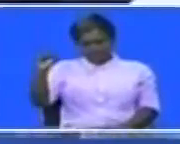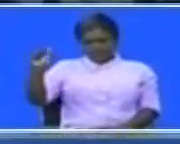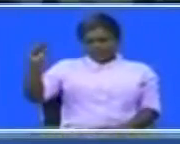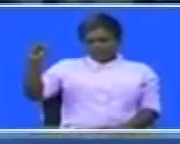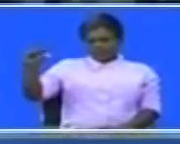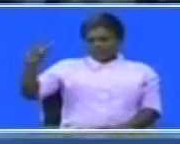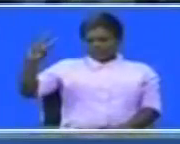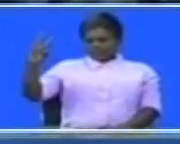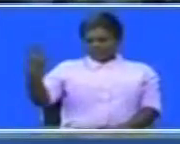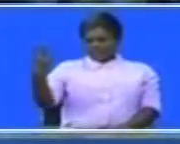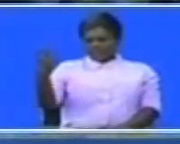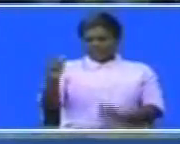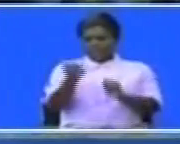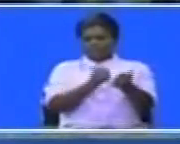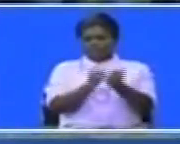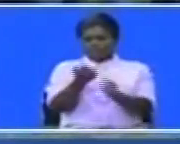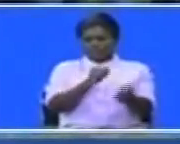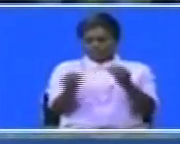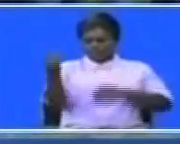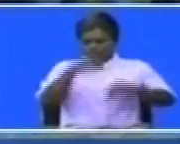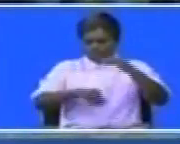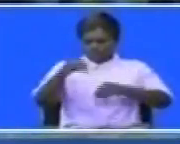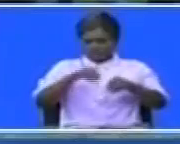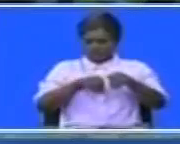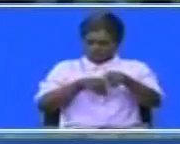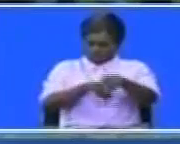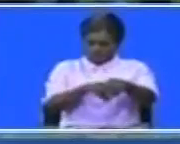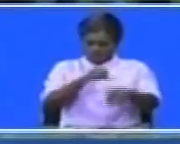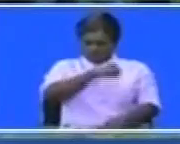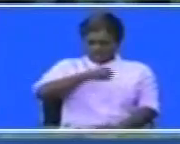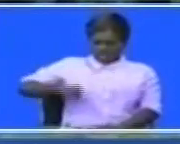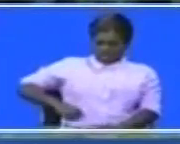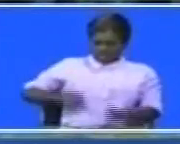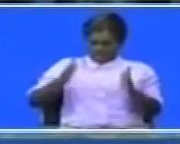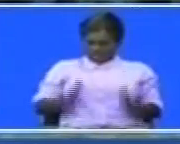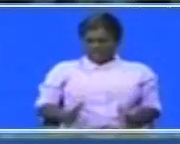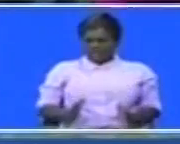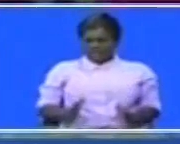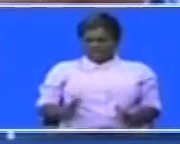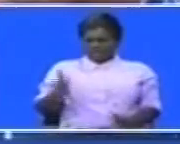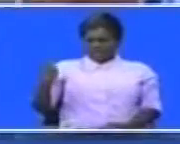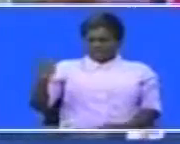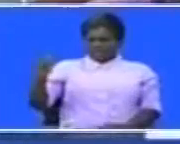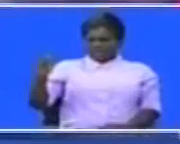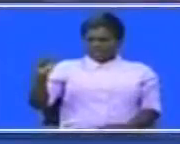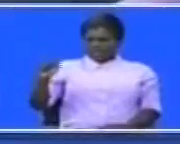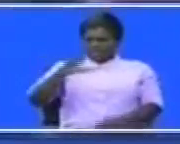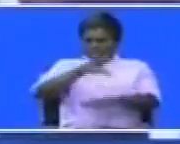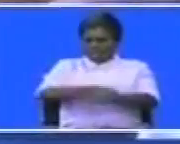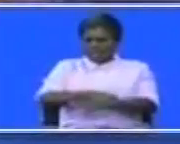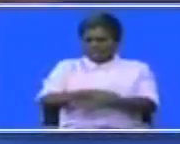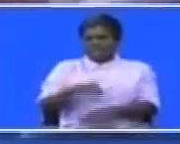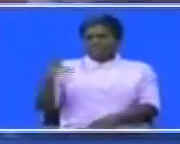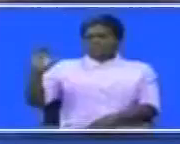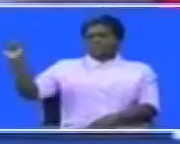alikuwa wa pili katika uchaguzi mkuu uliopita na kumfuata alikuwa seneta Charles Keter ambaye alitunukiwa waziri